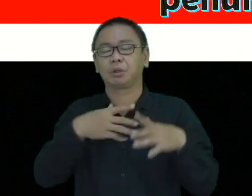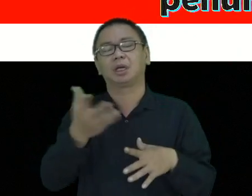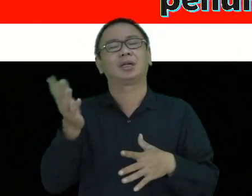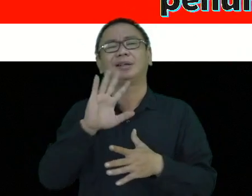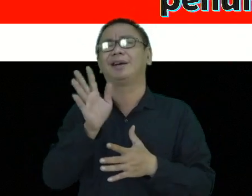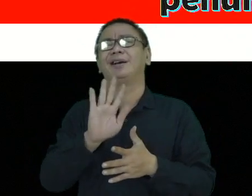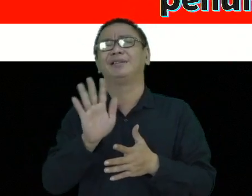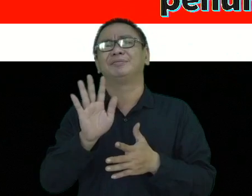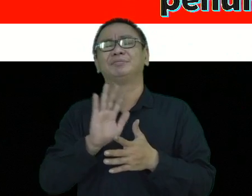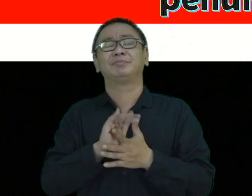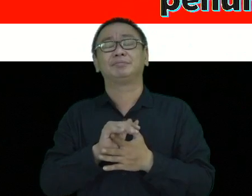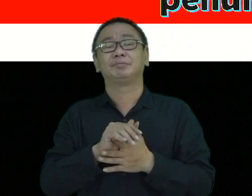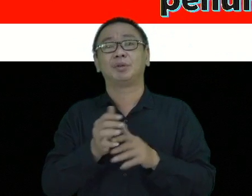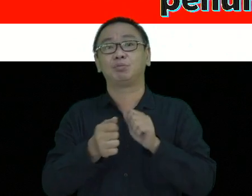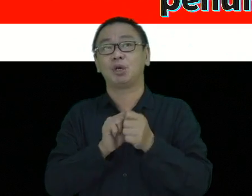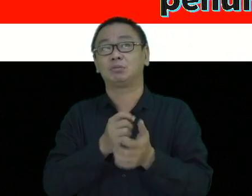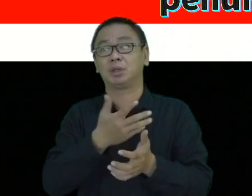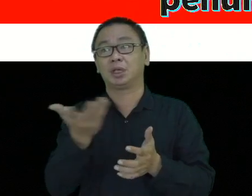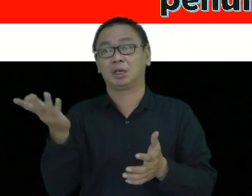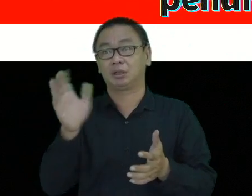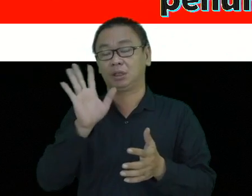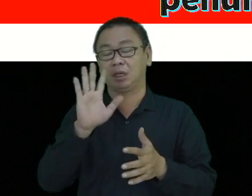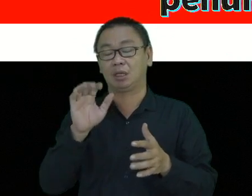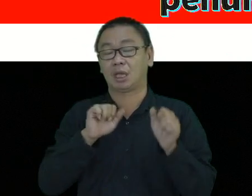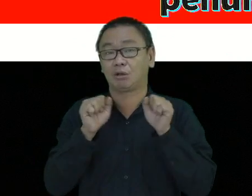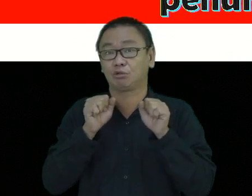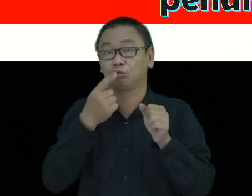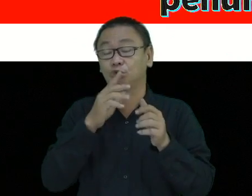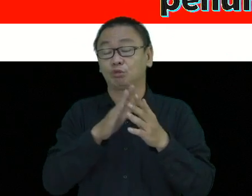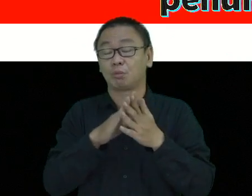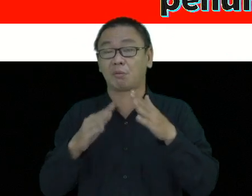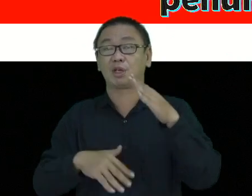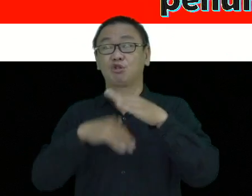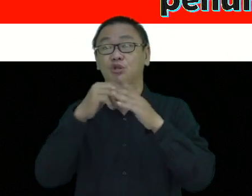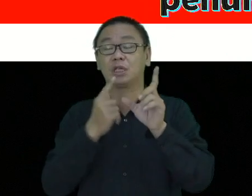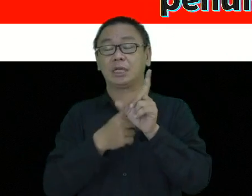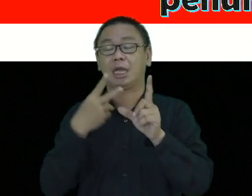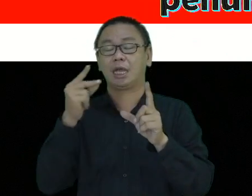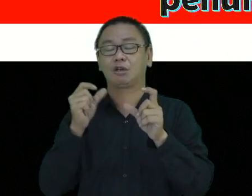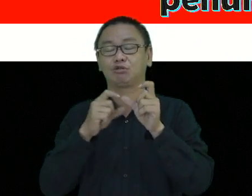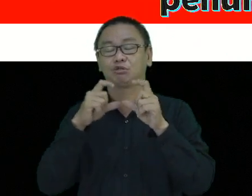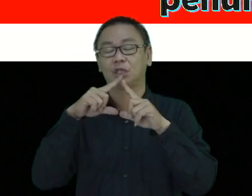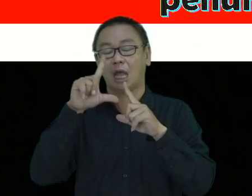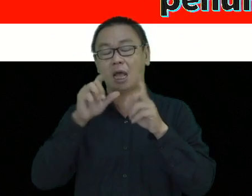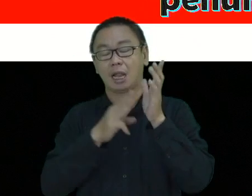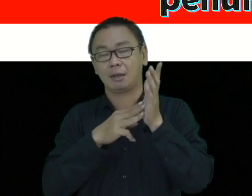membuat mereka tidak takut untuk memenuhi Yerusalem dengan berita-berita